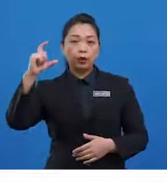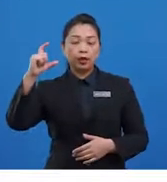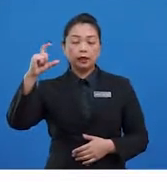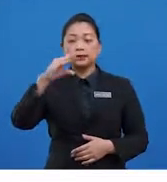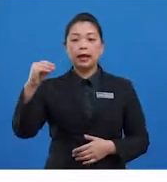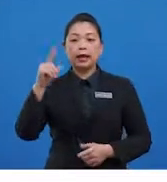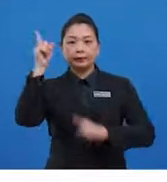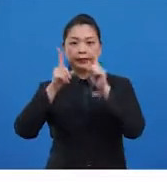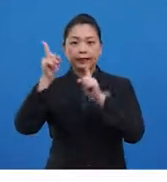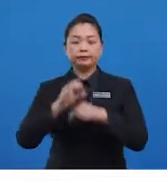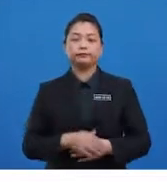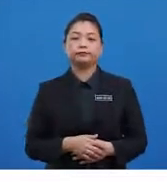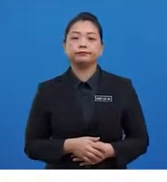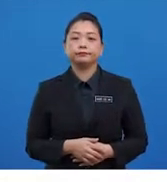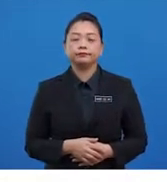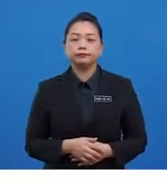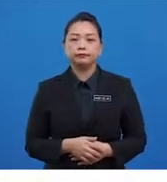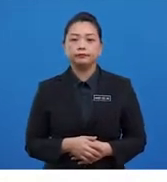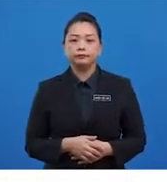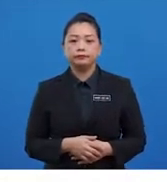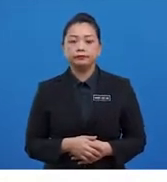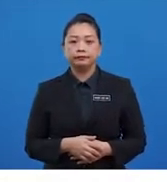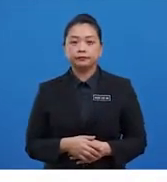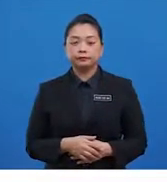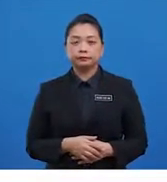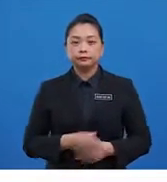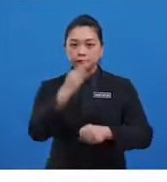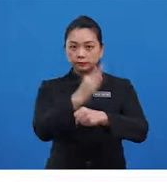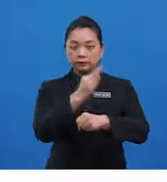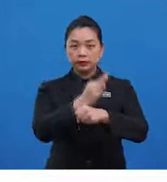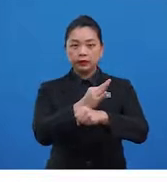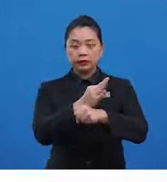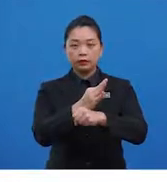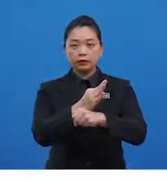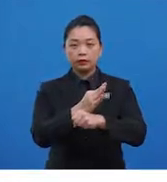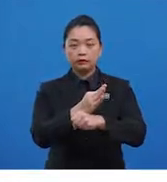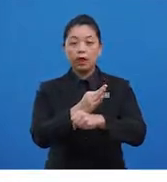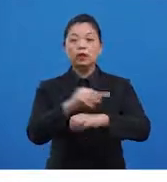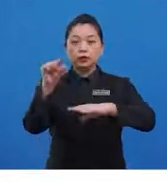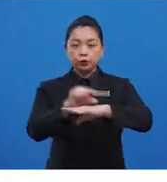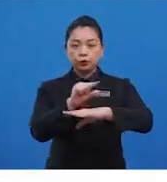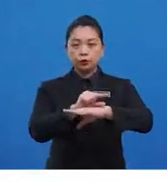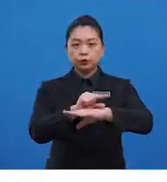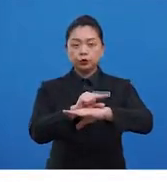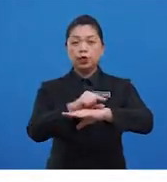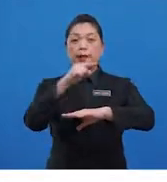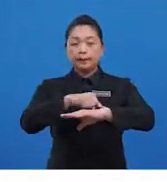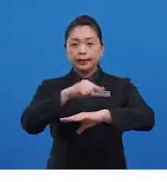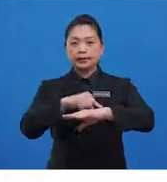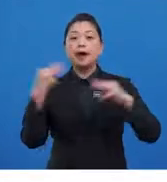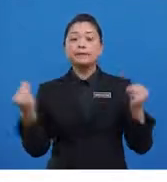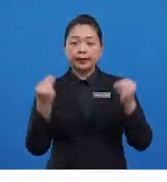dan bintang. Seterusnya, fungsi payung ubu-ubu kuning ini digunakan semasa